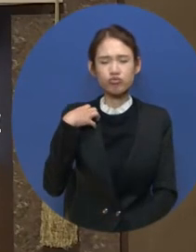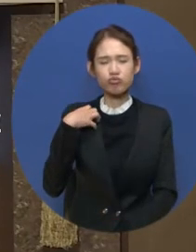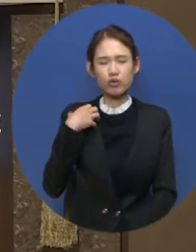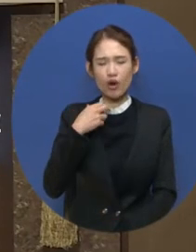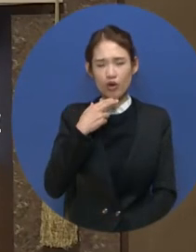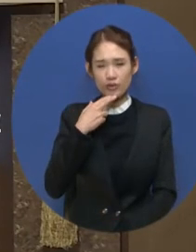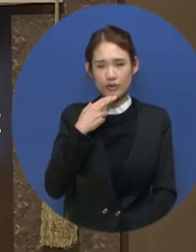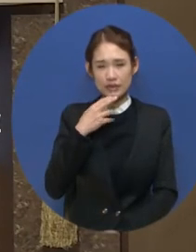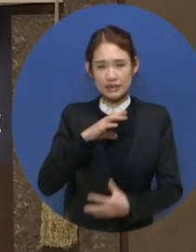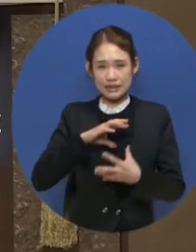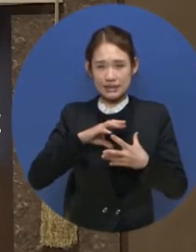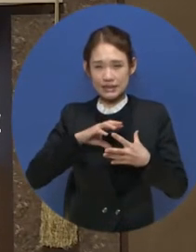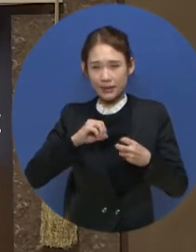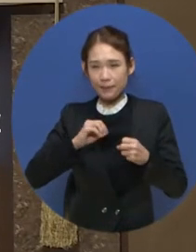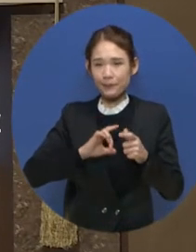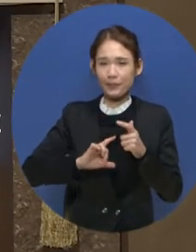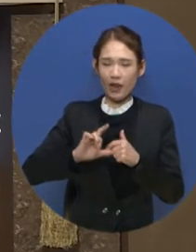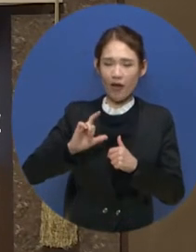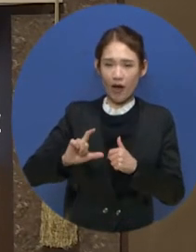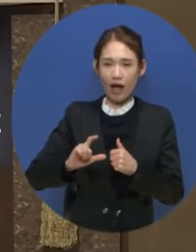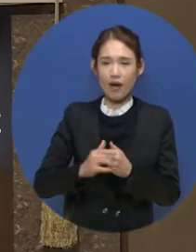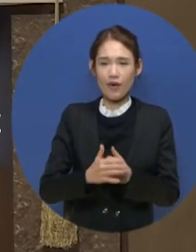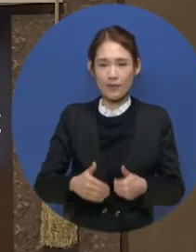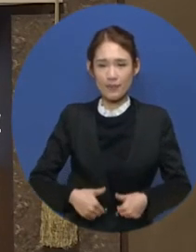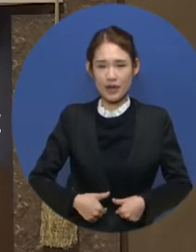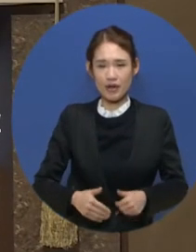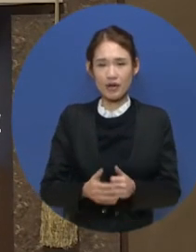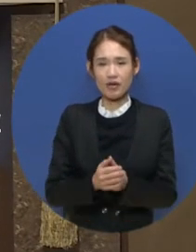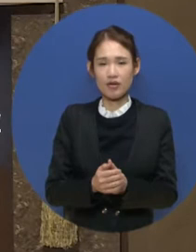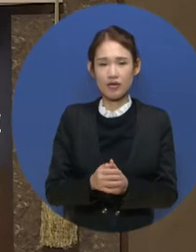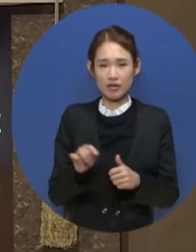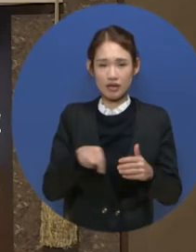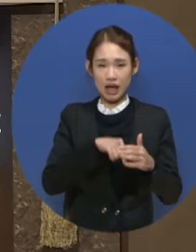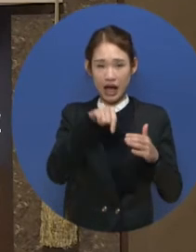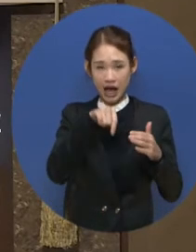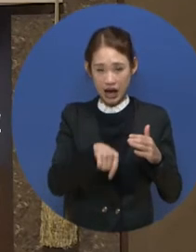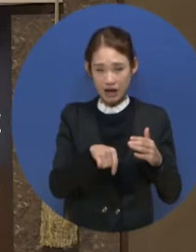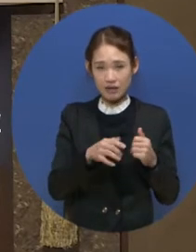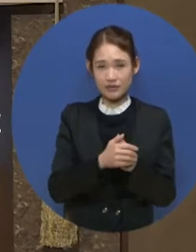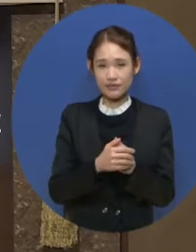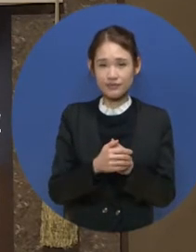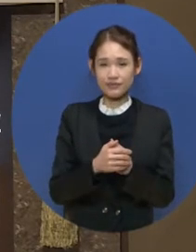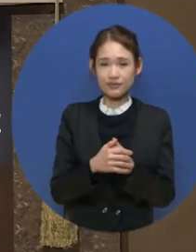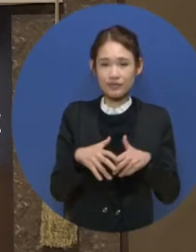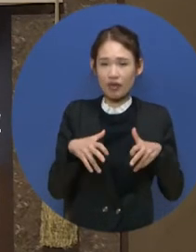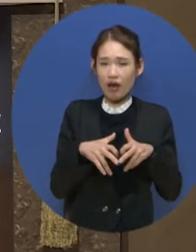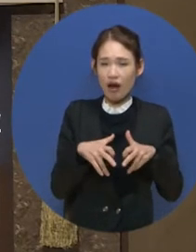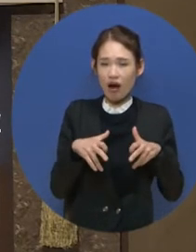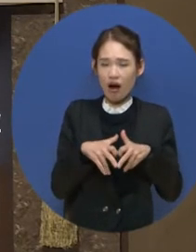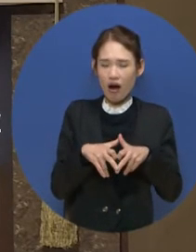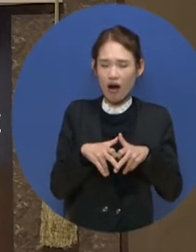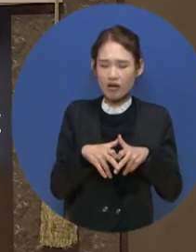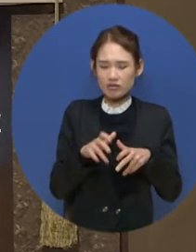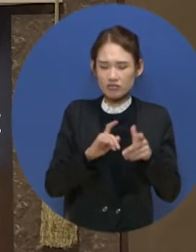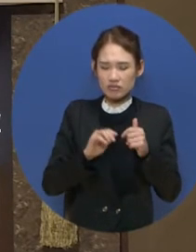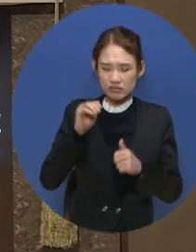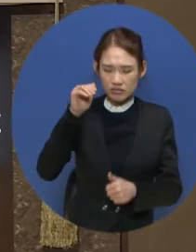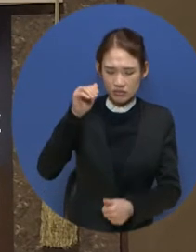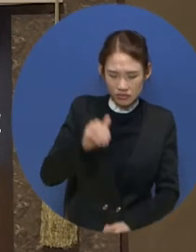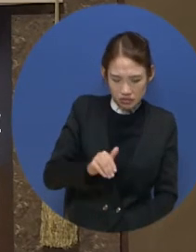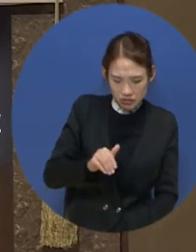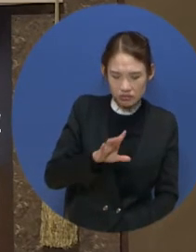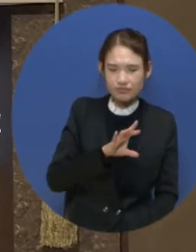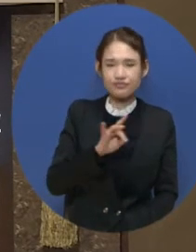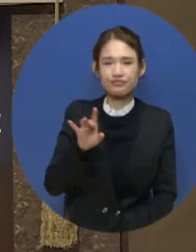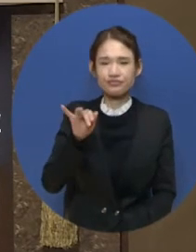없이 근력을 강화할 수도 있고 또 특히 그 안에 에 이제 장애가 더 나빠지는 경우들이